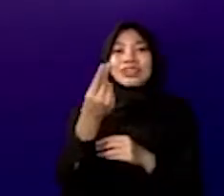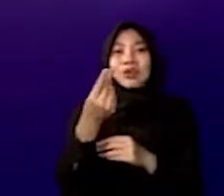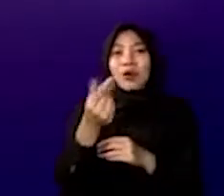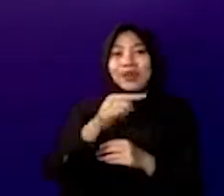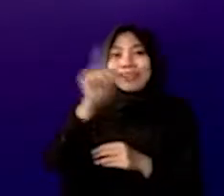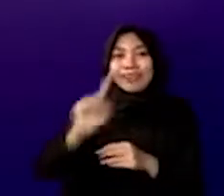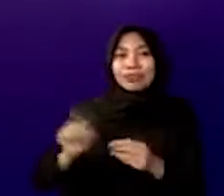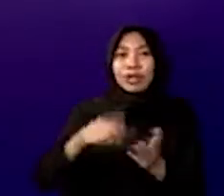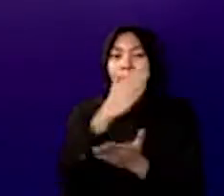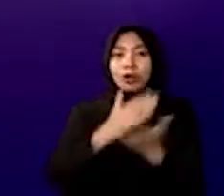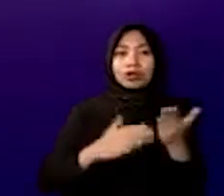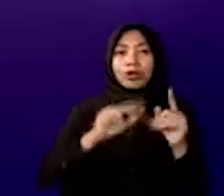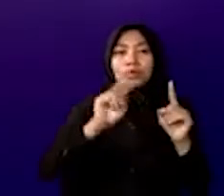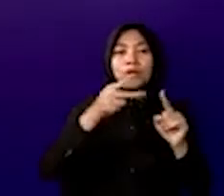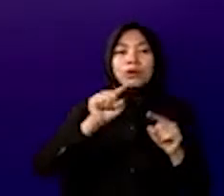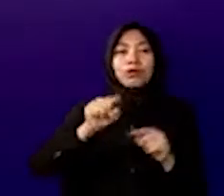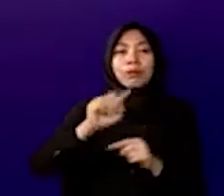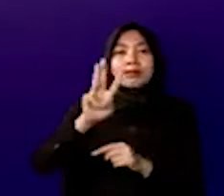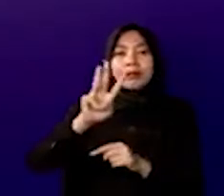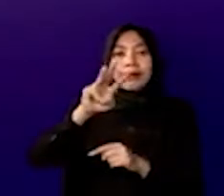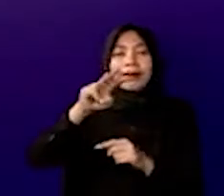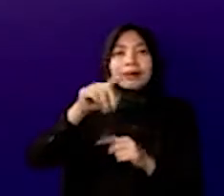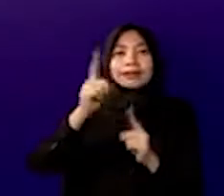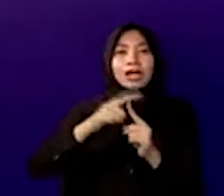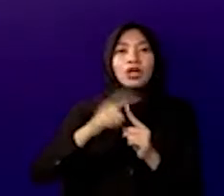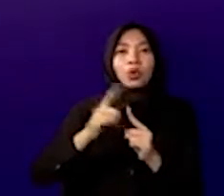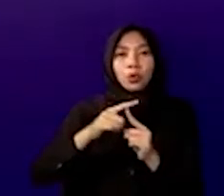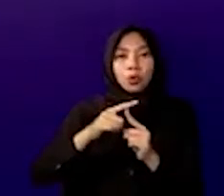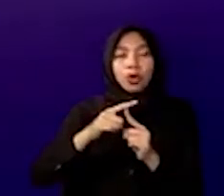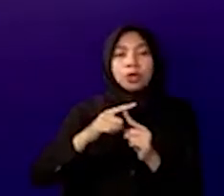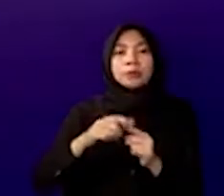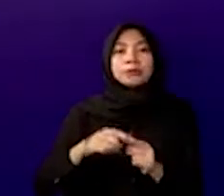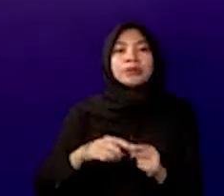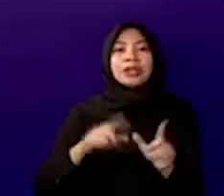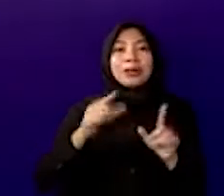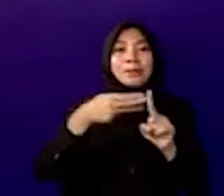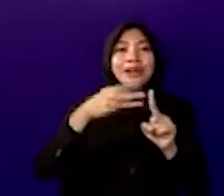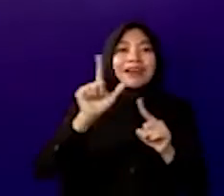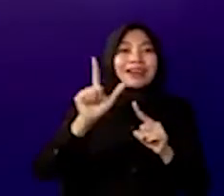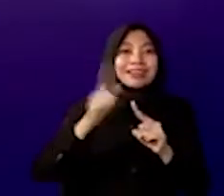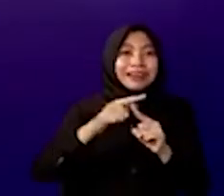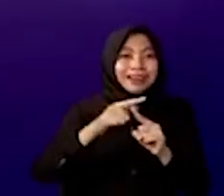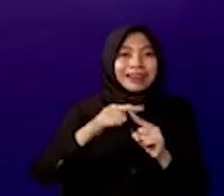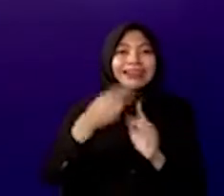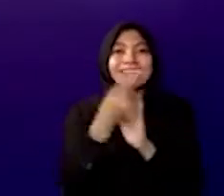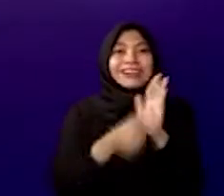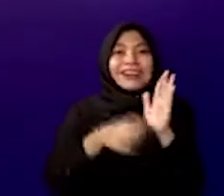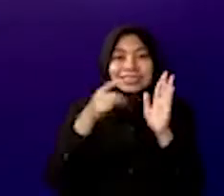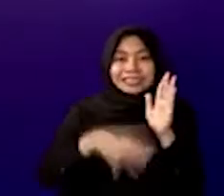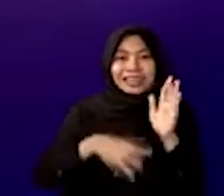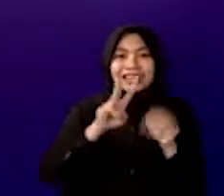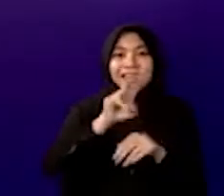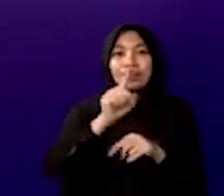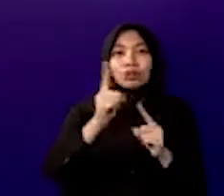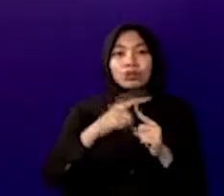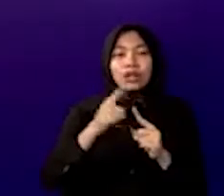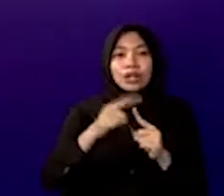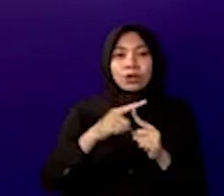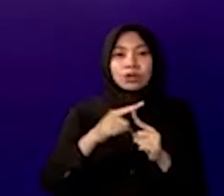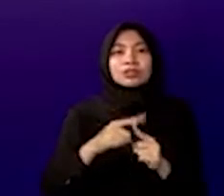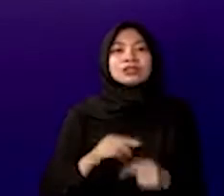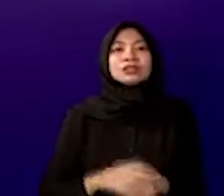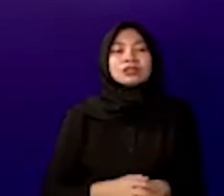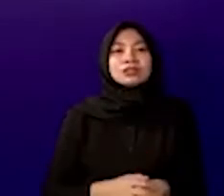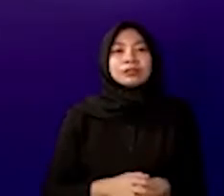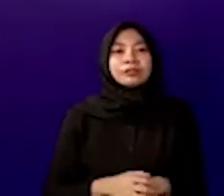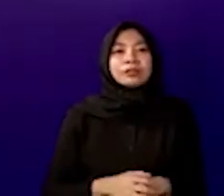itu 12,3 listrik 12,3 triliun BLT Dana Desa 31 triliun